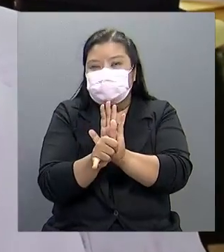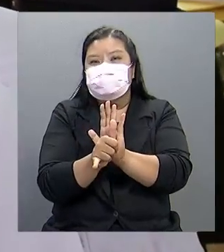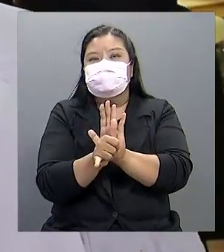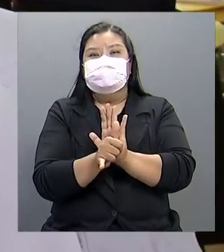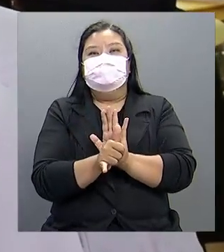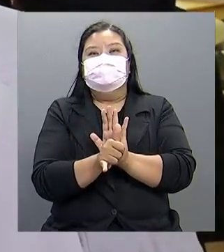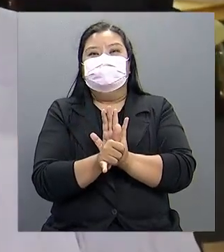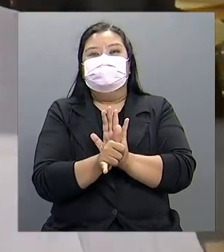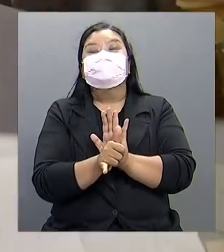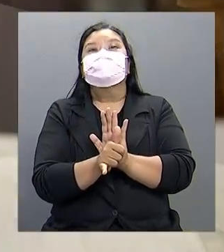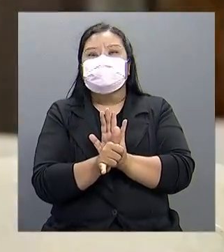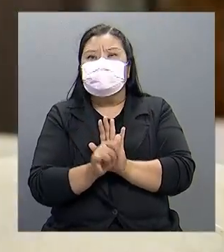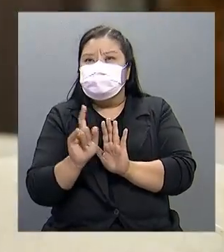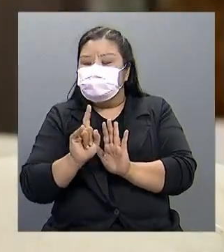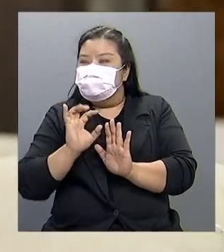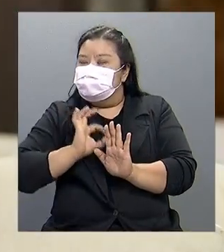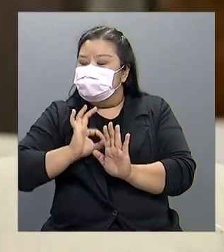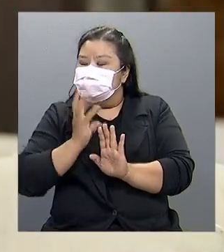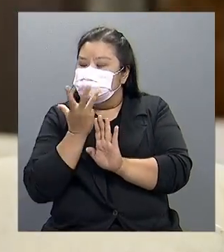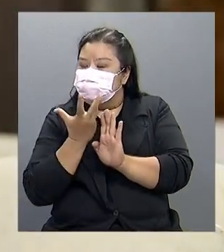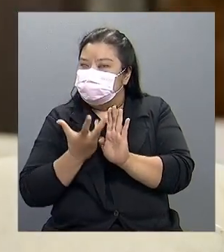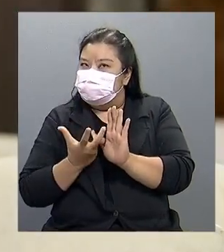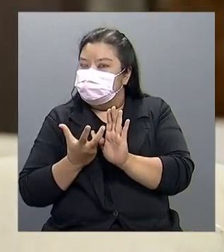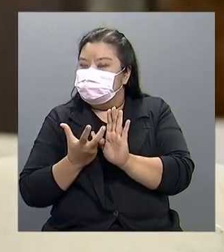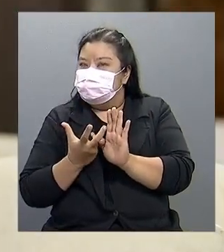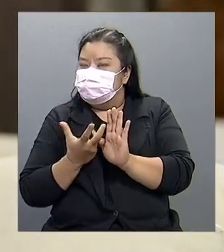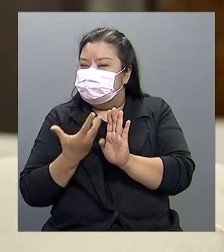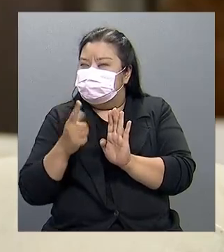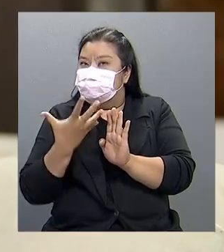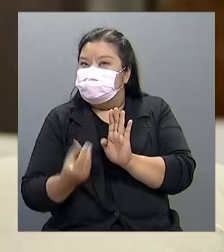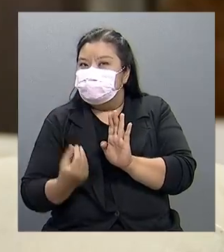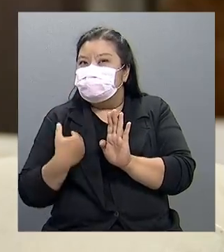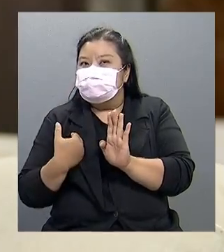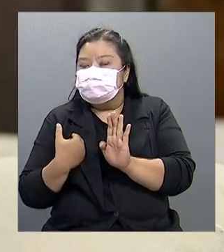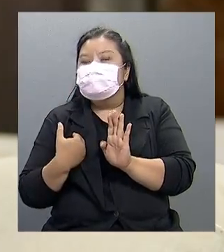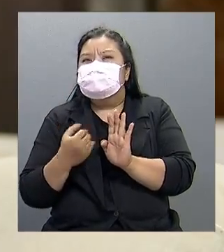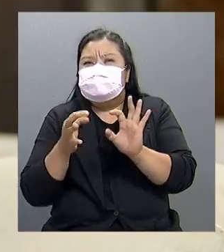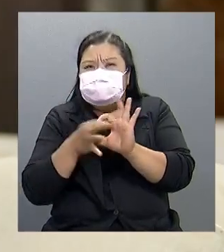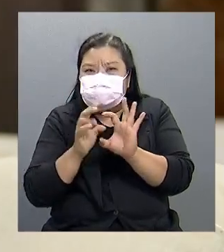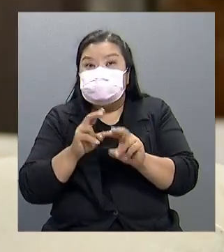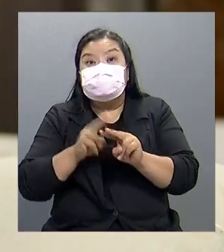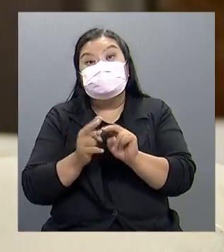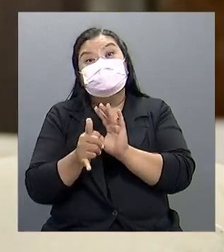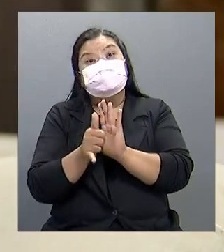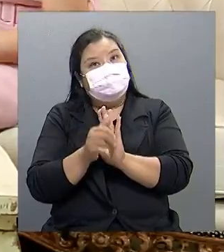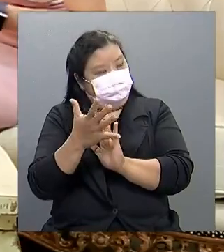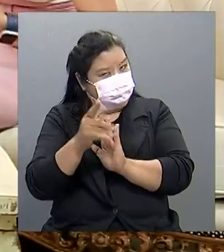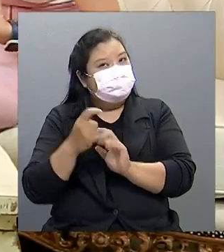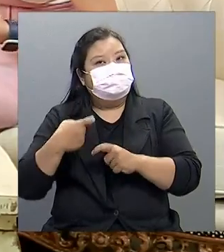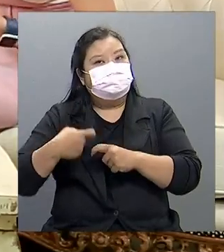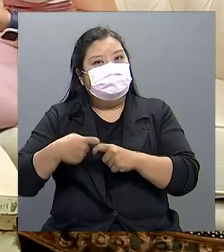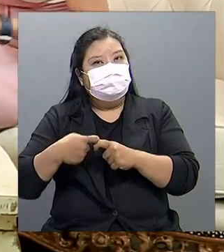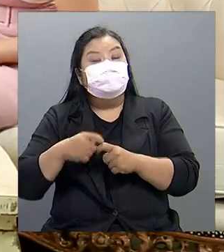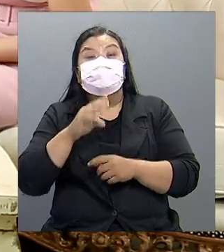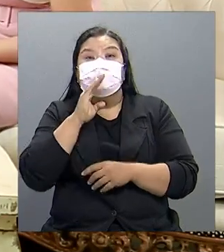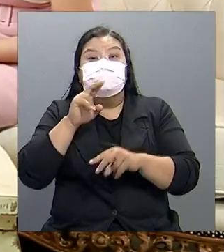เนี้ยเกิดน้อยลง ก็คือเพราะว่าเราไม่มีพนักพิง ใช่ ค่ะแล้วอย่างเวลาผู้สูงอายุนั่งนานๆแล้วแบบมีหลังค่อมอย่างเงี้ยค่ะเพื่อนเหมือน